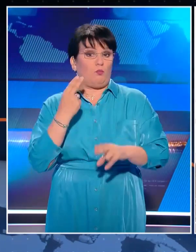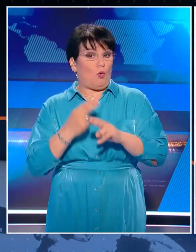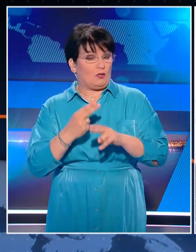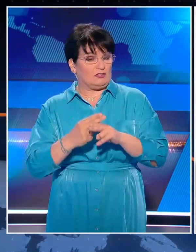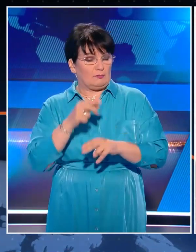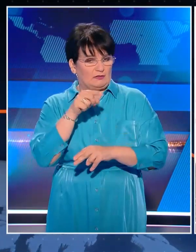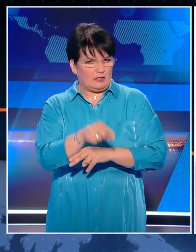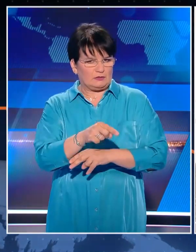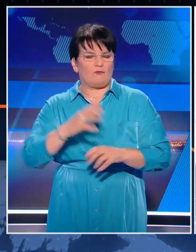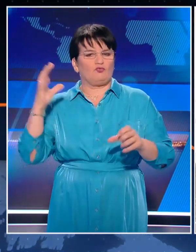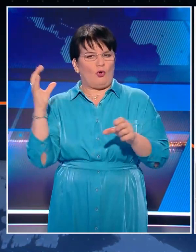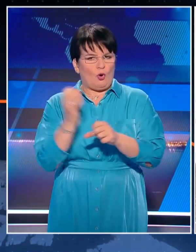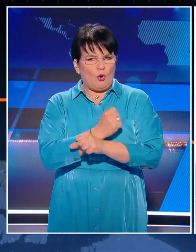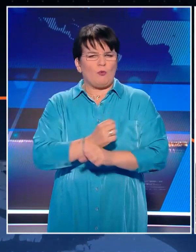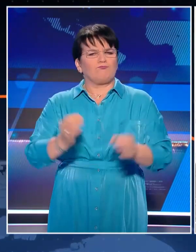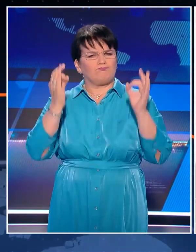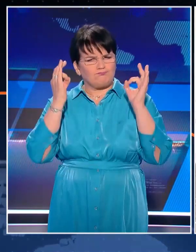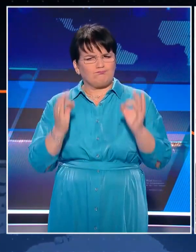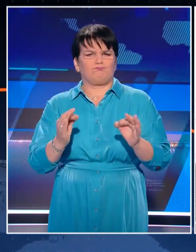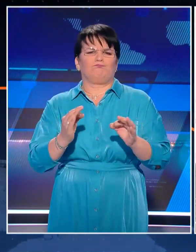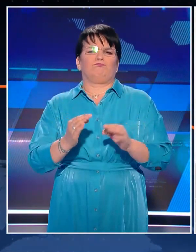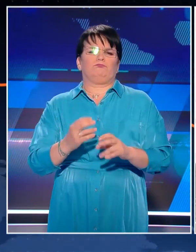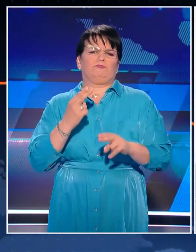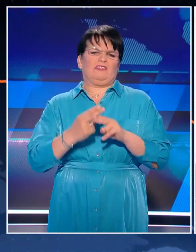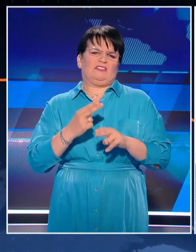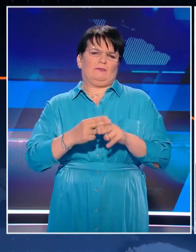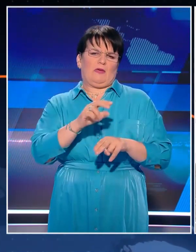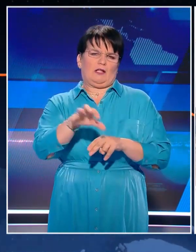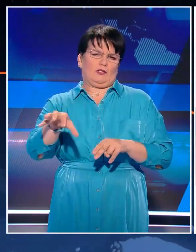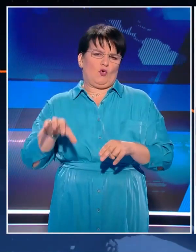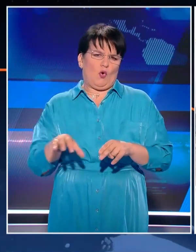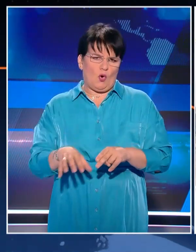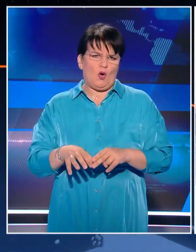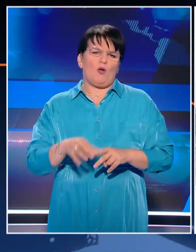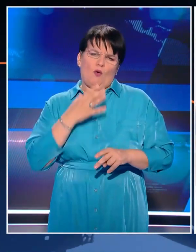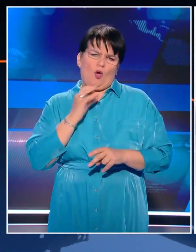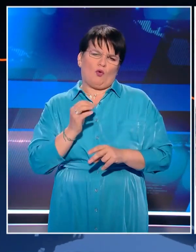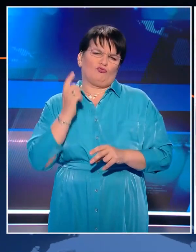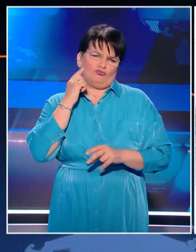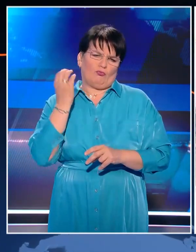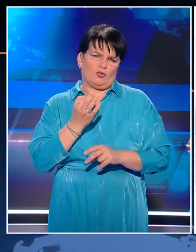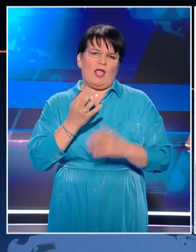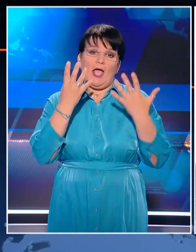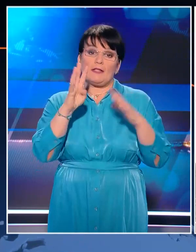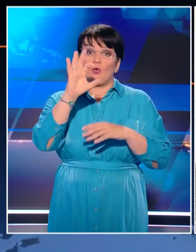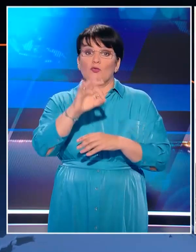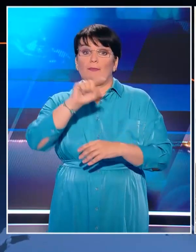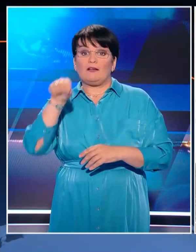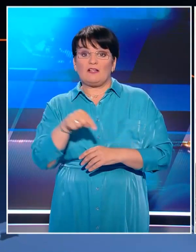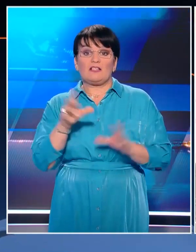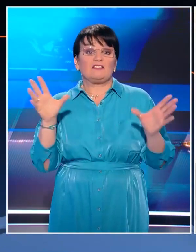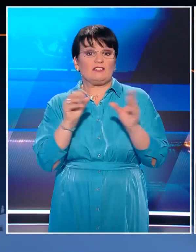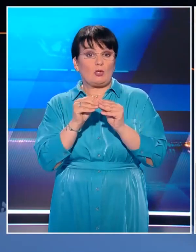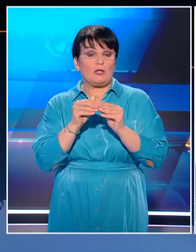μεγάλη σημασία στην υλοποίηση αυτών των οροσήμων για ευνόητους λόγους, αλλά και 959